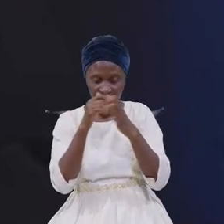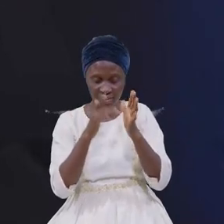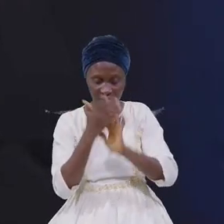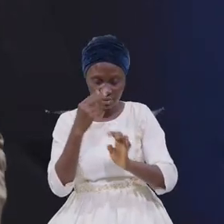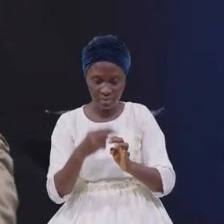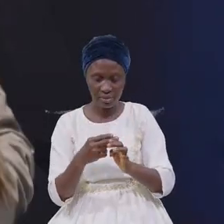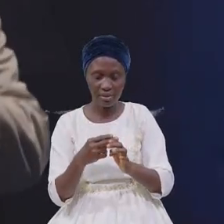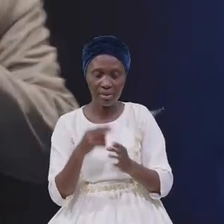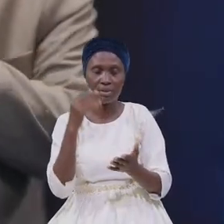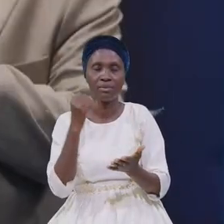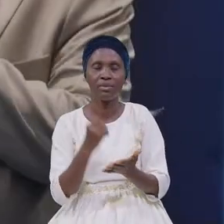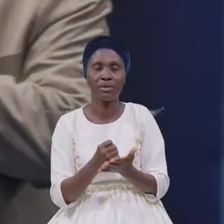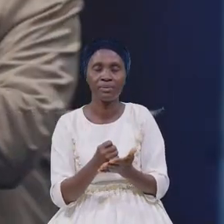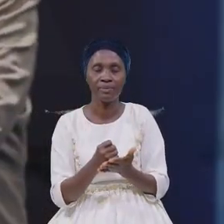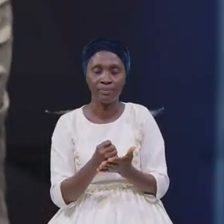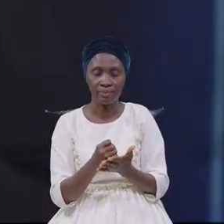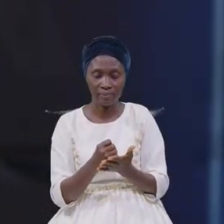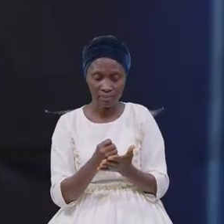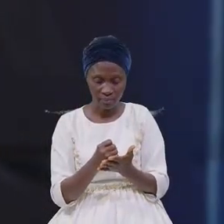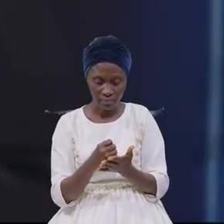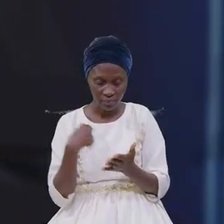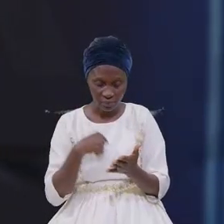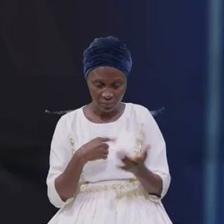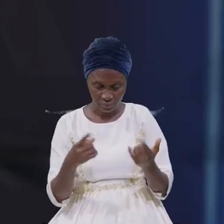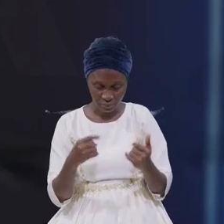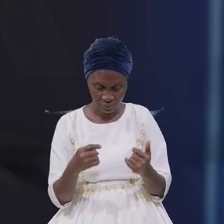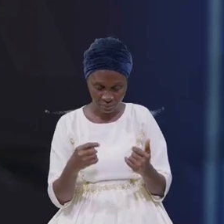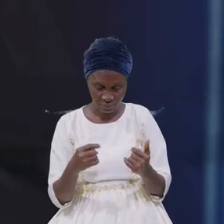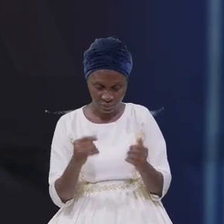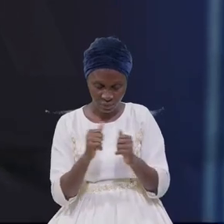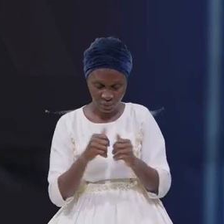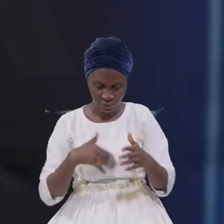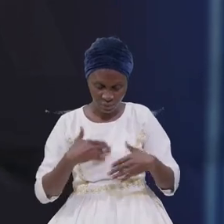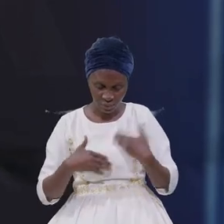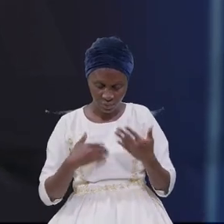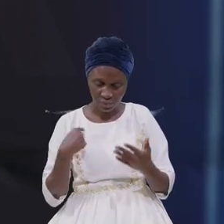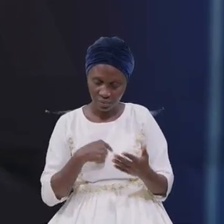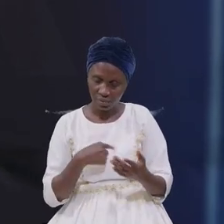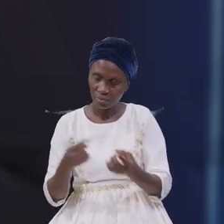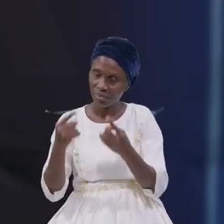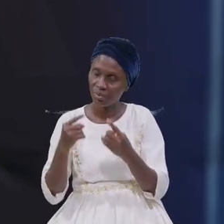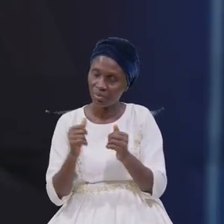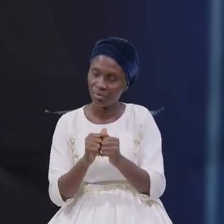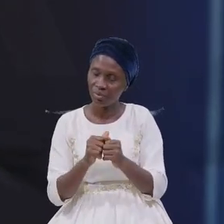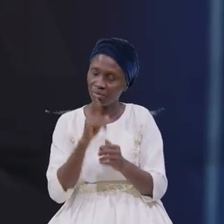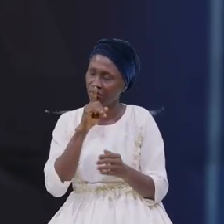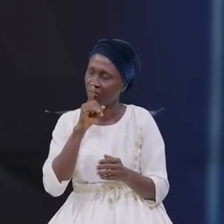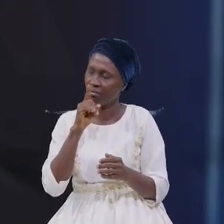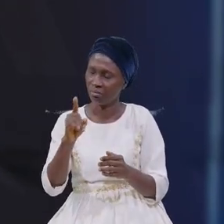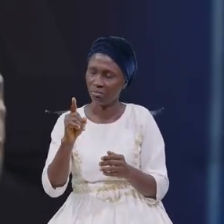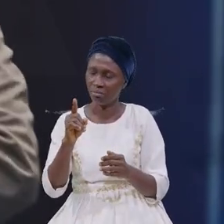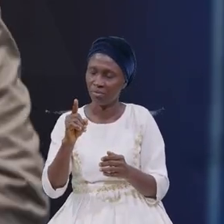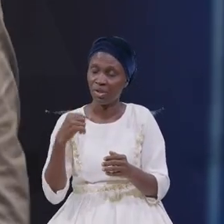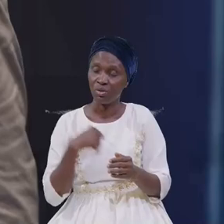Au nom de Jésus-Christ, nous venons avec joie, nous venons avec assurance,